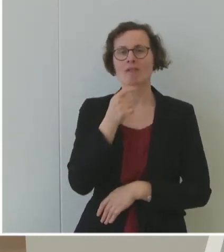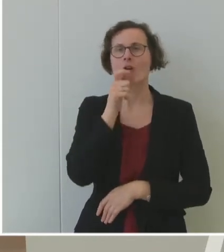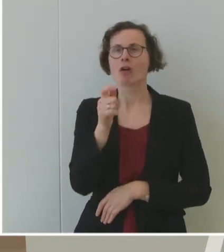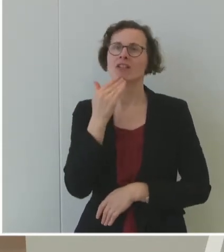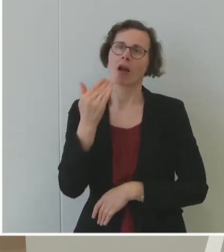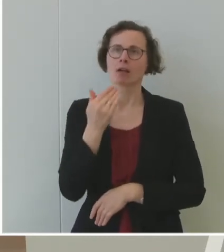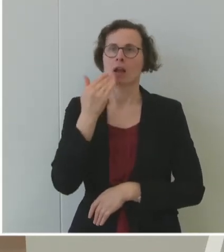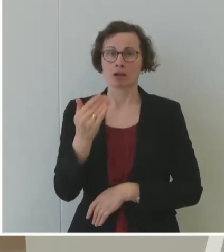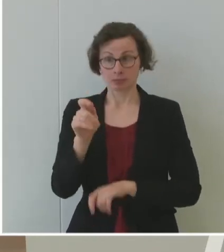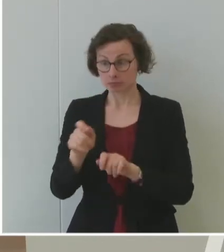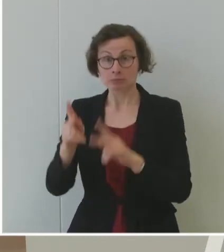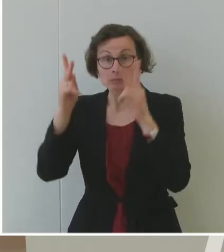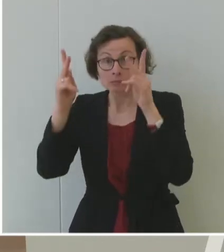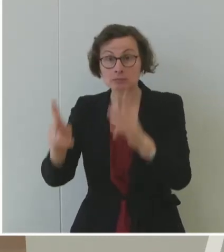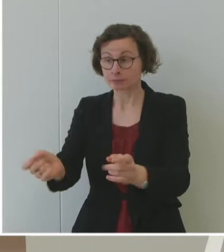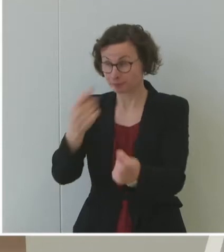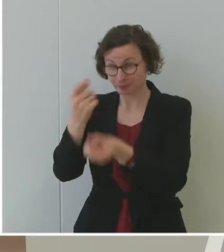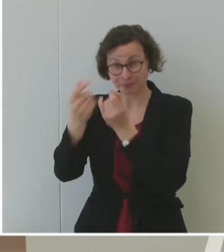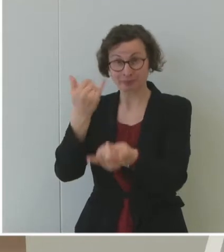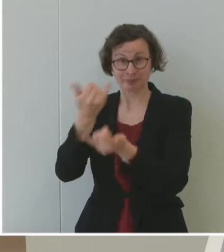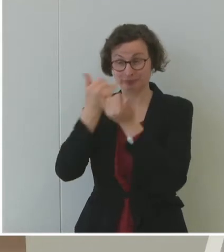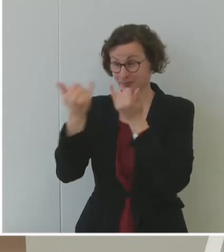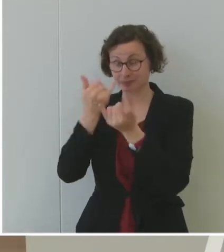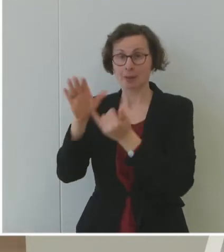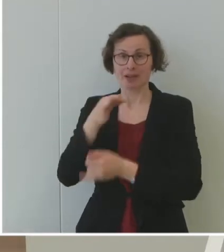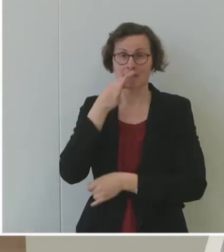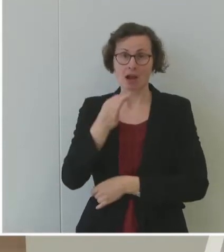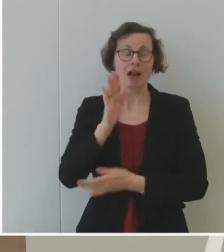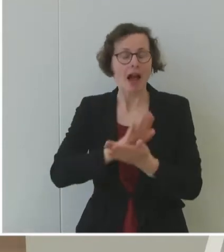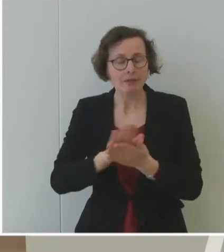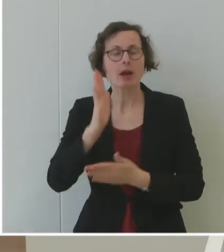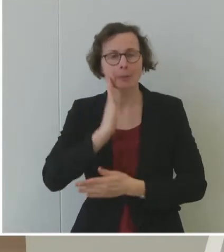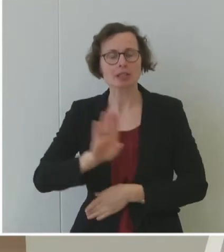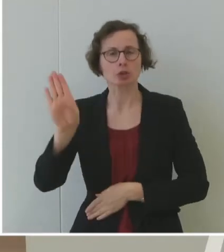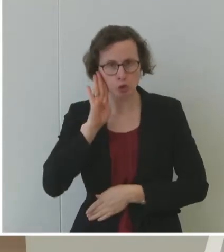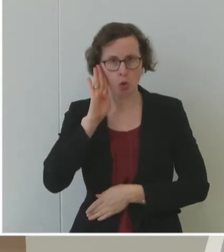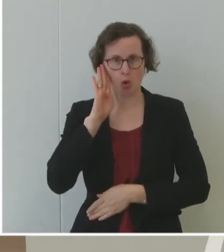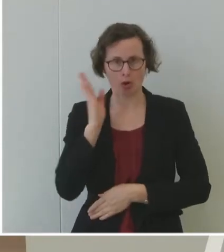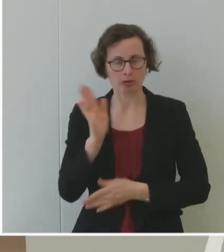sagen, melden sich bei uns die Menschen und haben Fragen. Also hören Sie einfach in Ruhe zu.